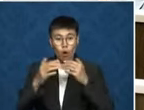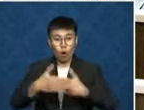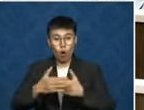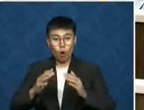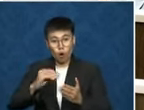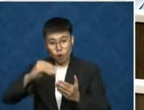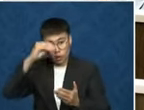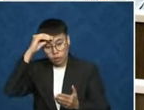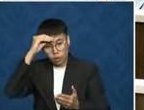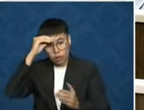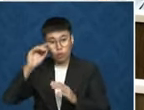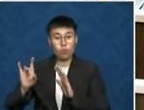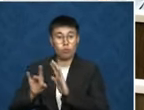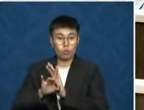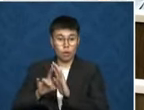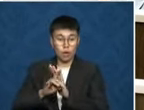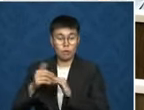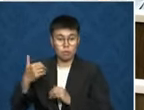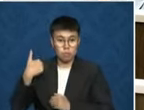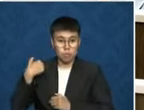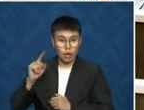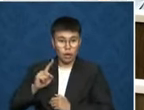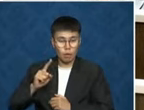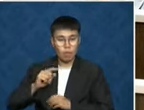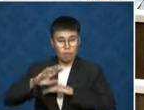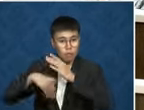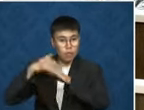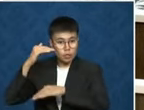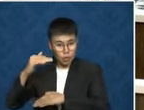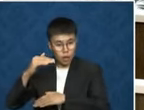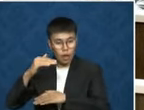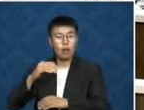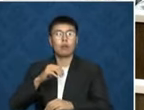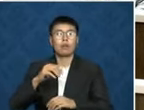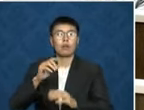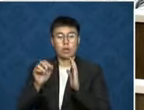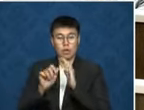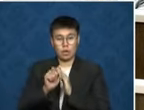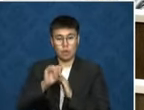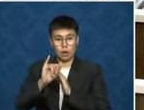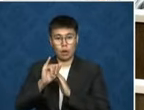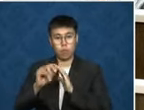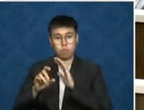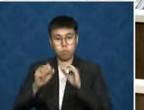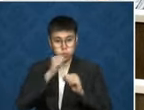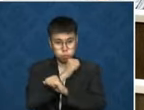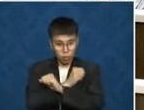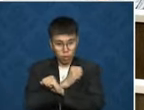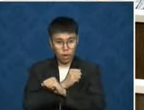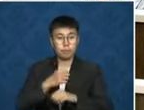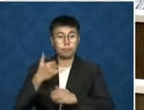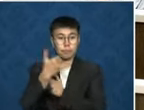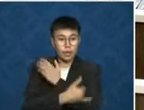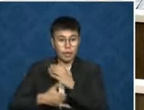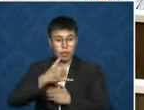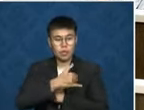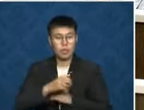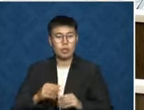าสุดท้ายปลายทางเราอาจจะได้ผลผลิตจากการพัฒนา AI ในการป้องกันประเทศที่มีประสิทธิภาพมากกว่าในการเกณฑ์ทหารก็ได้นะ